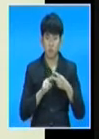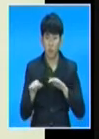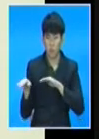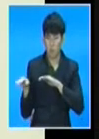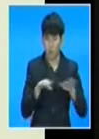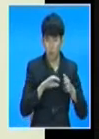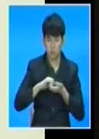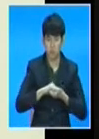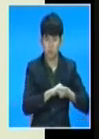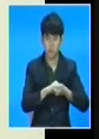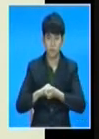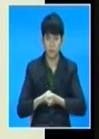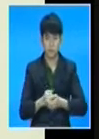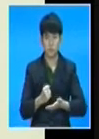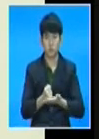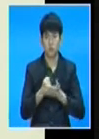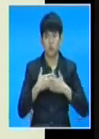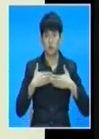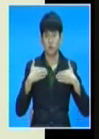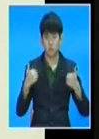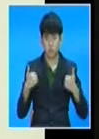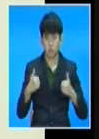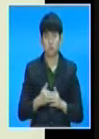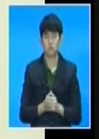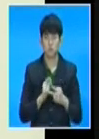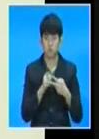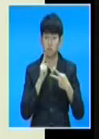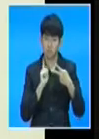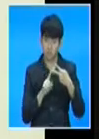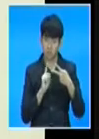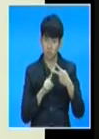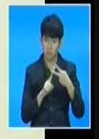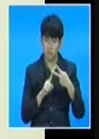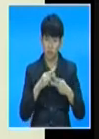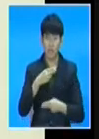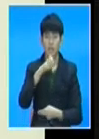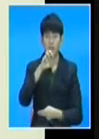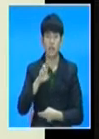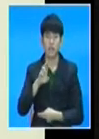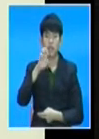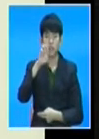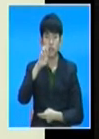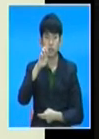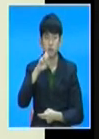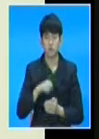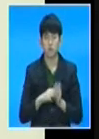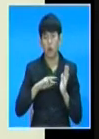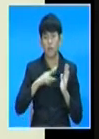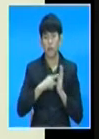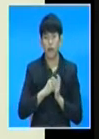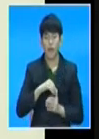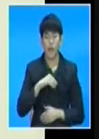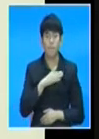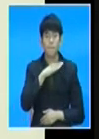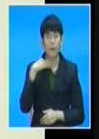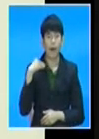ำมาซึ่งความสุขและอีกประโยคนึงก็คือหิริโอตตัปปะความละอายและเกรงกลัวบาป